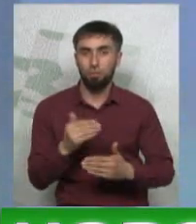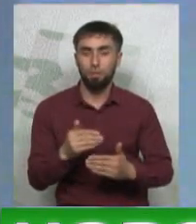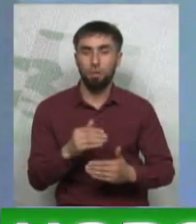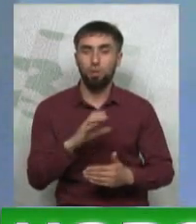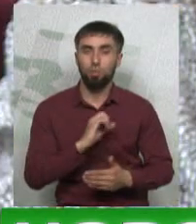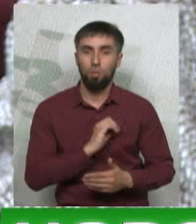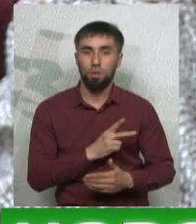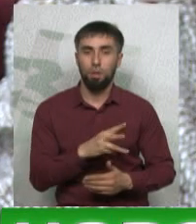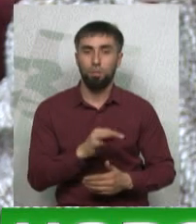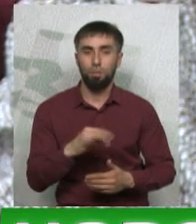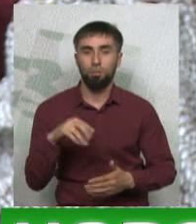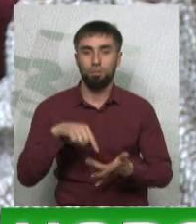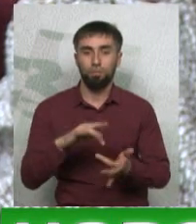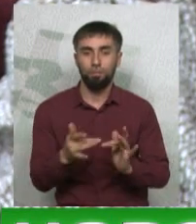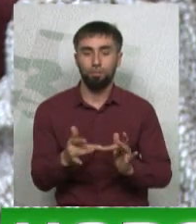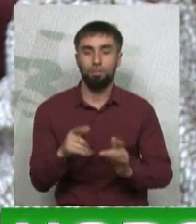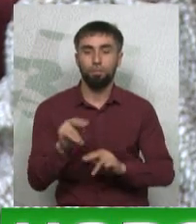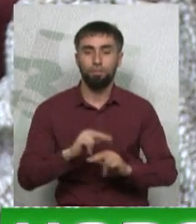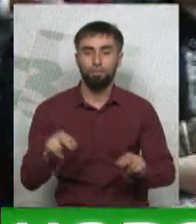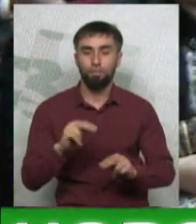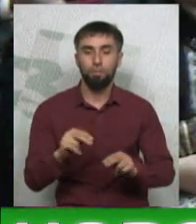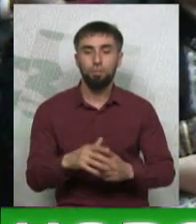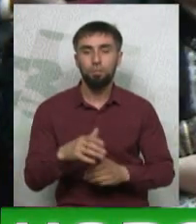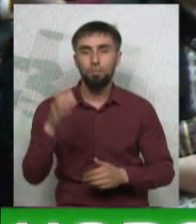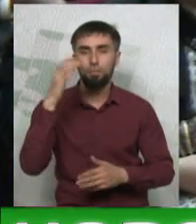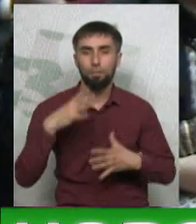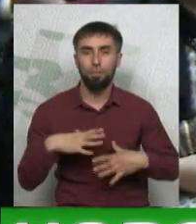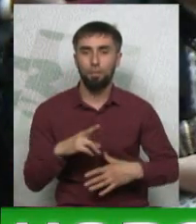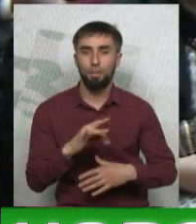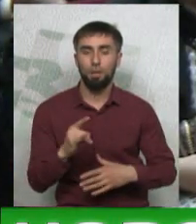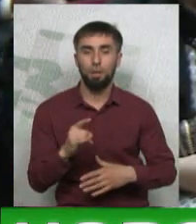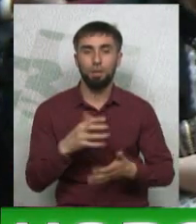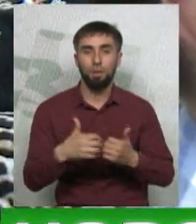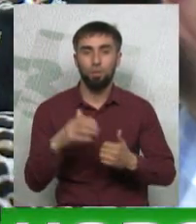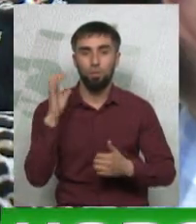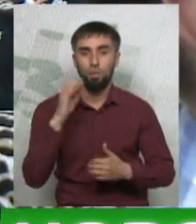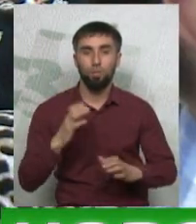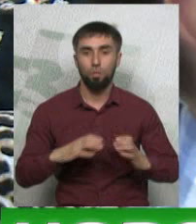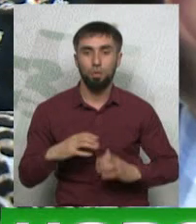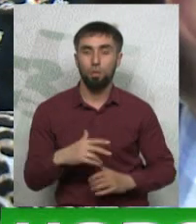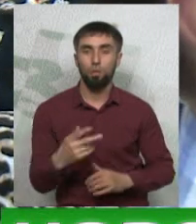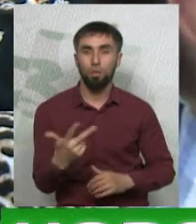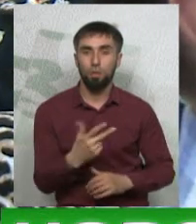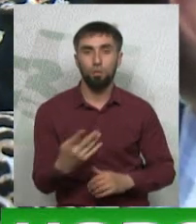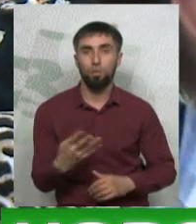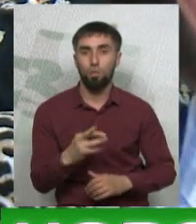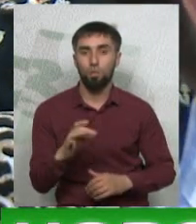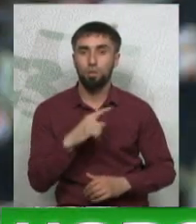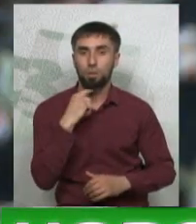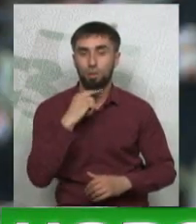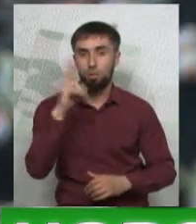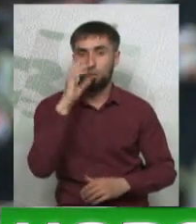В качестве лекторов – участники образовательного интенсива «Кавказ-кадры». Среди слушателей – студенты 3-го и 4-го курсов